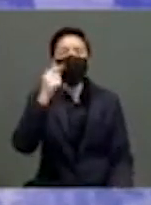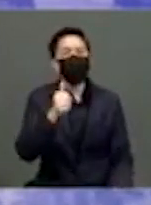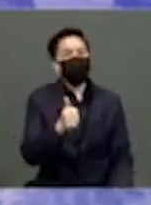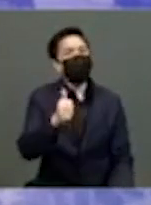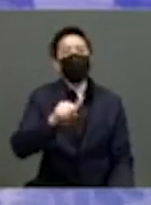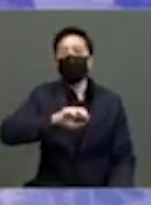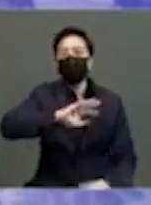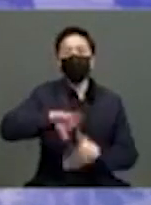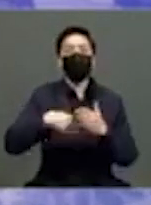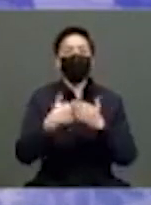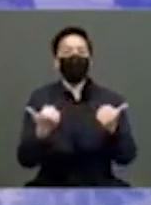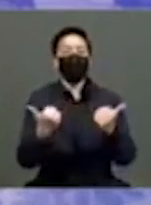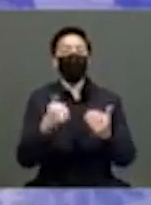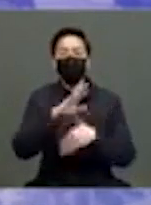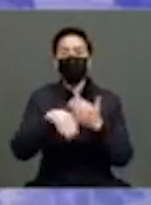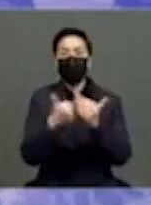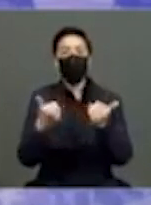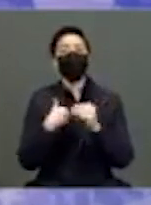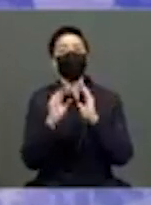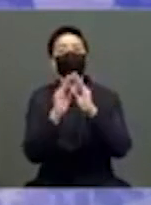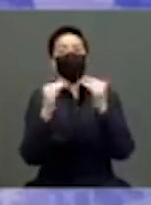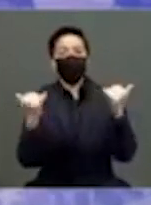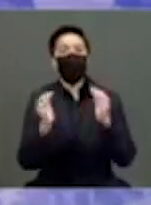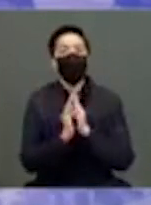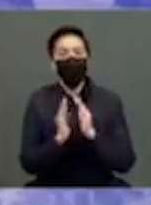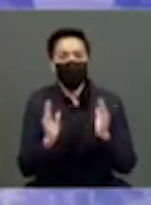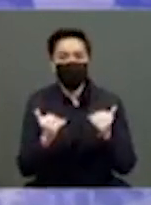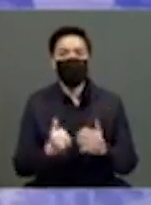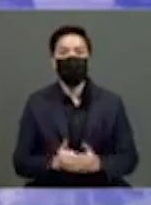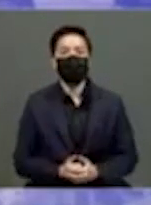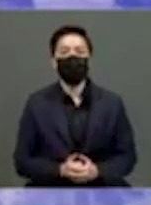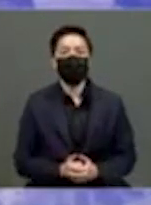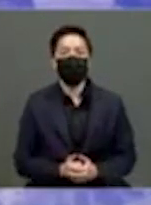นั้นเลยครับสิ่งที่เกิดขึ้นล้วนดีเสมอฝากไว้ตรงนี้ครับขอบพระคุณเป็นอย่างสูงครับครับขอบพระคุณ